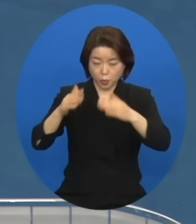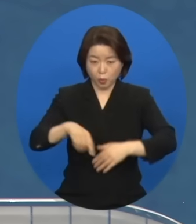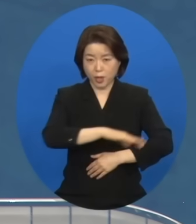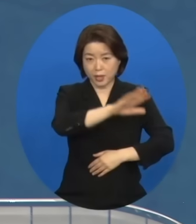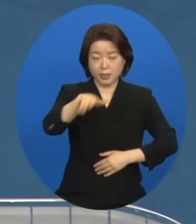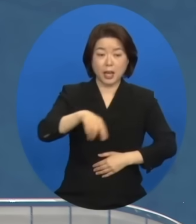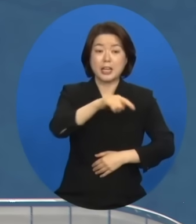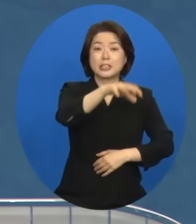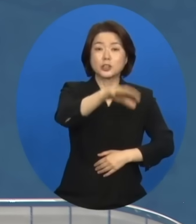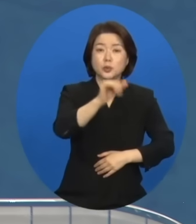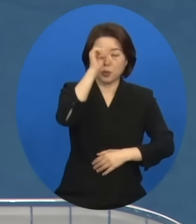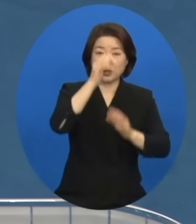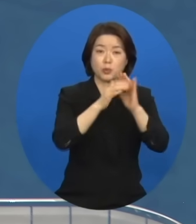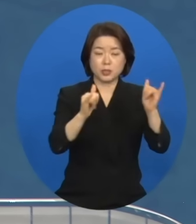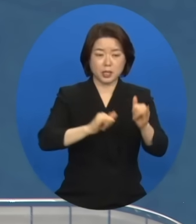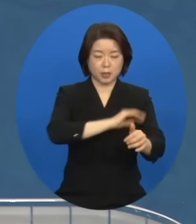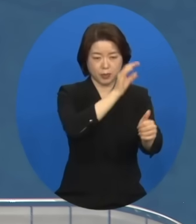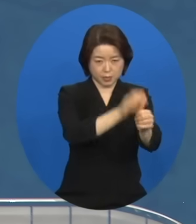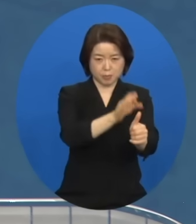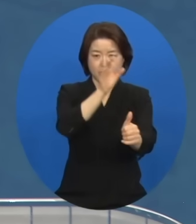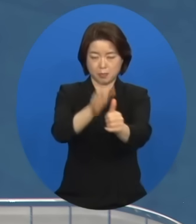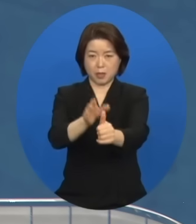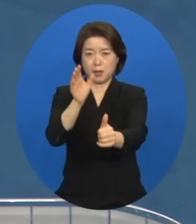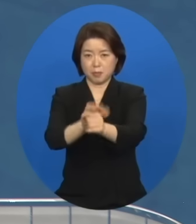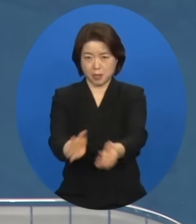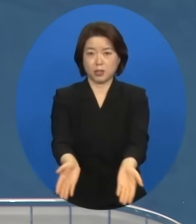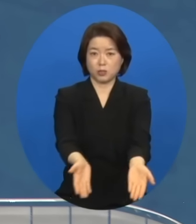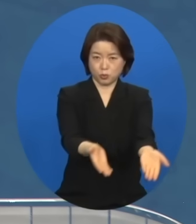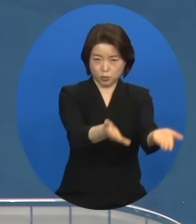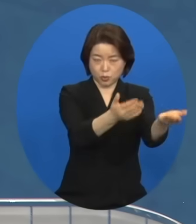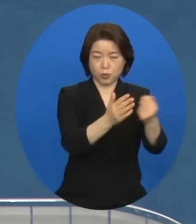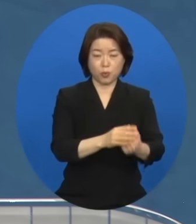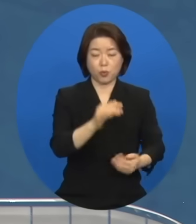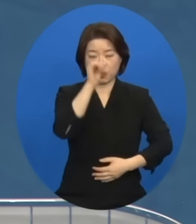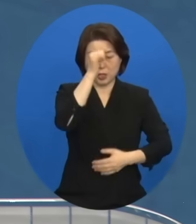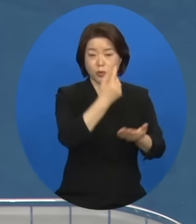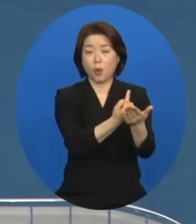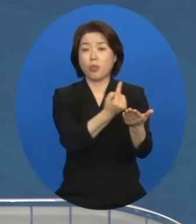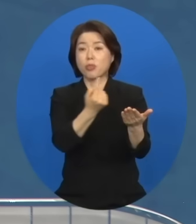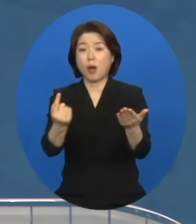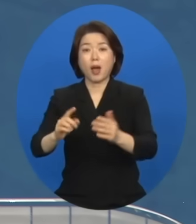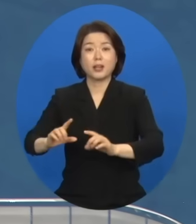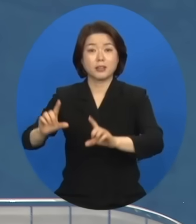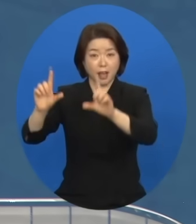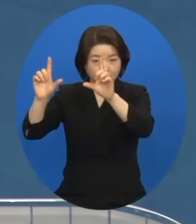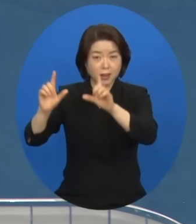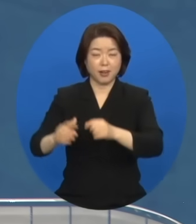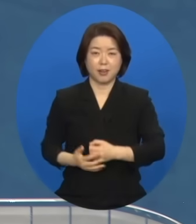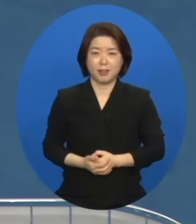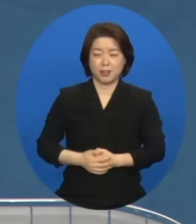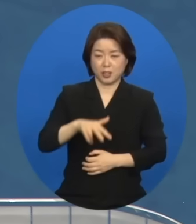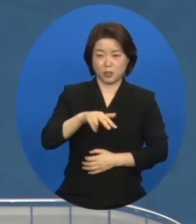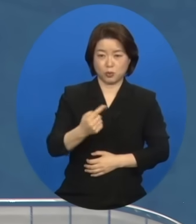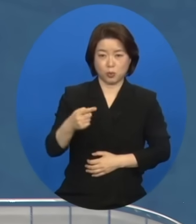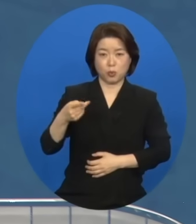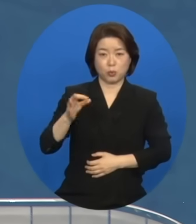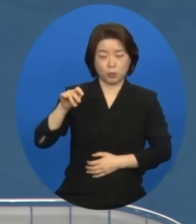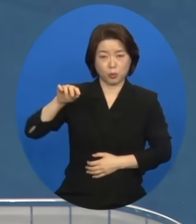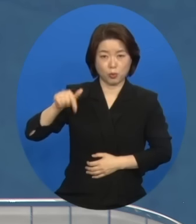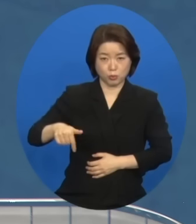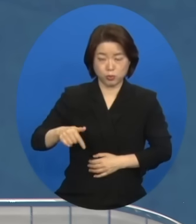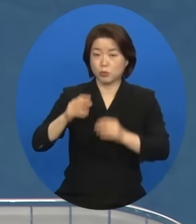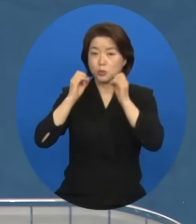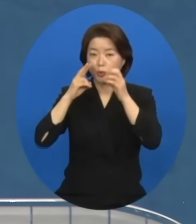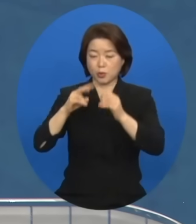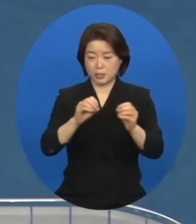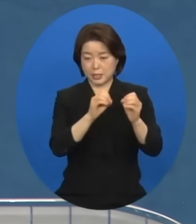인도 현지인들에게 다 넘겨드리고 그리고 인도를 떠나게 되는 날 그 조동욱 선교사님이